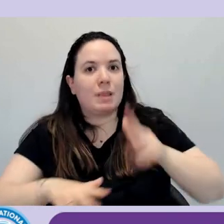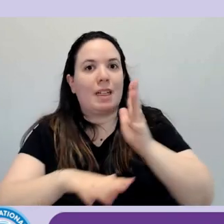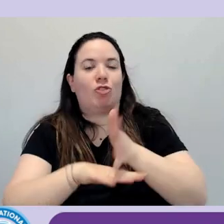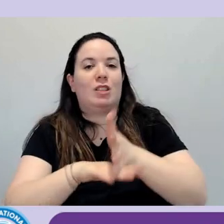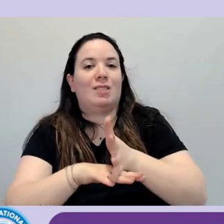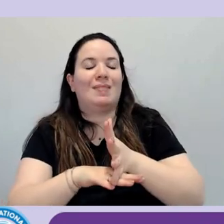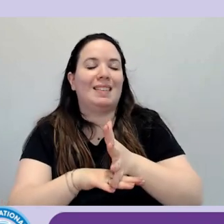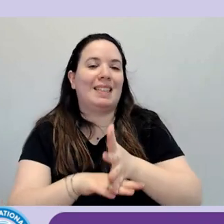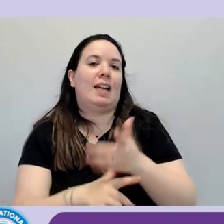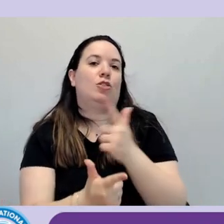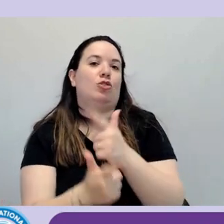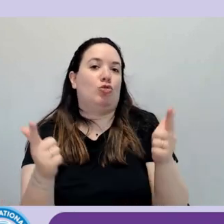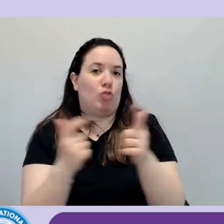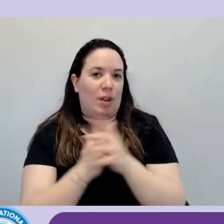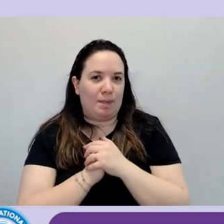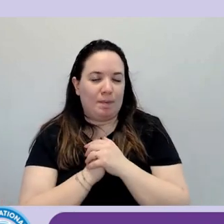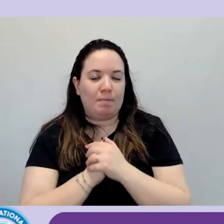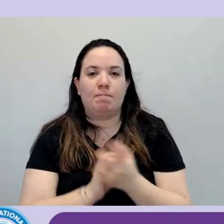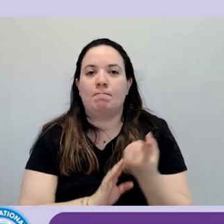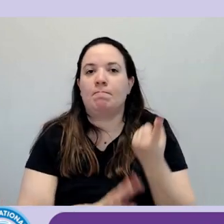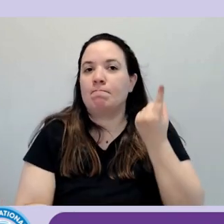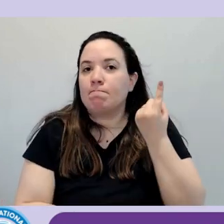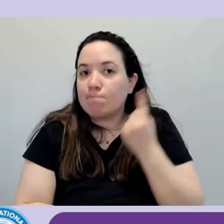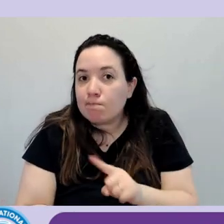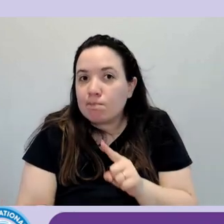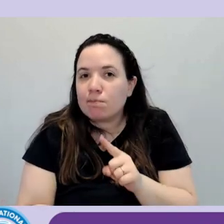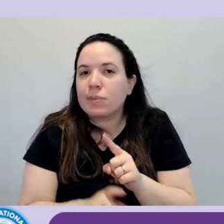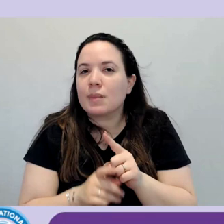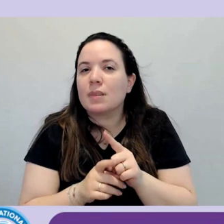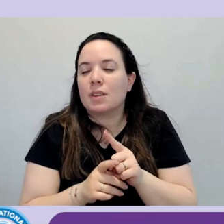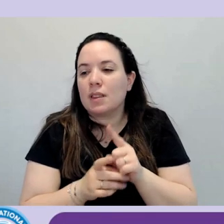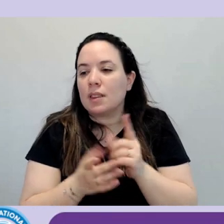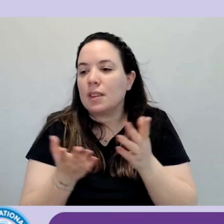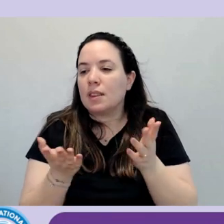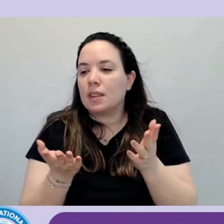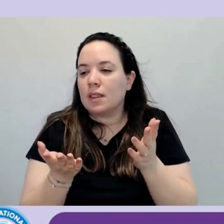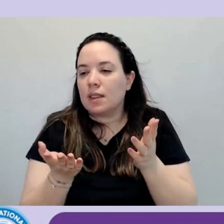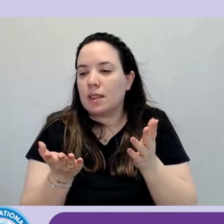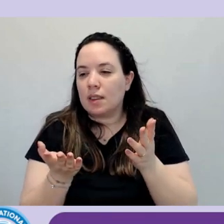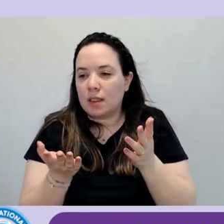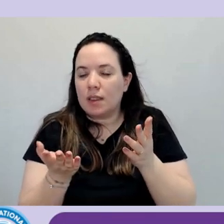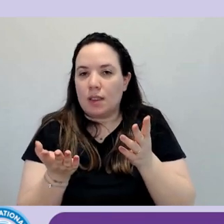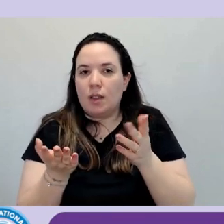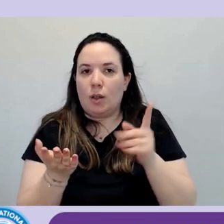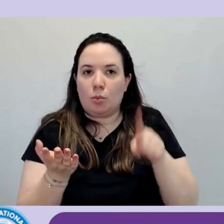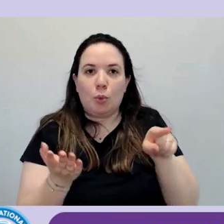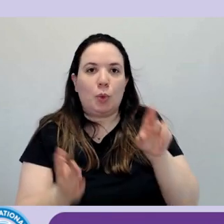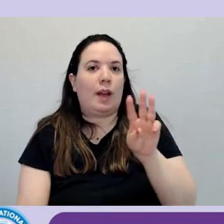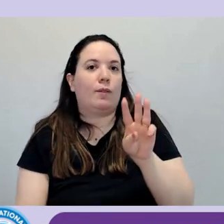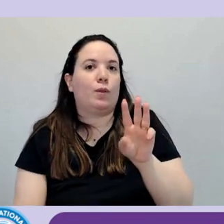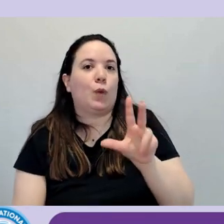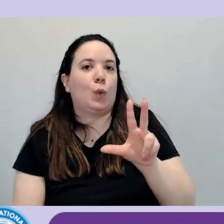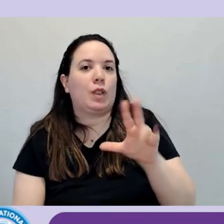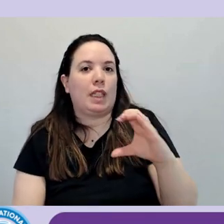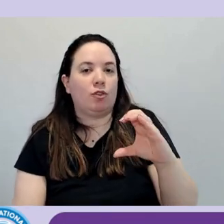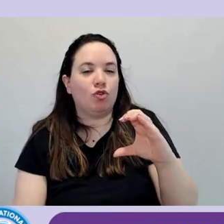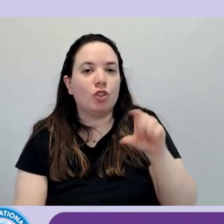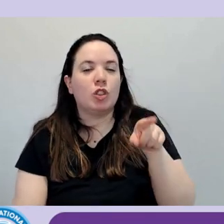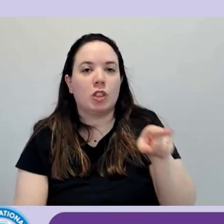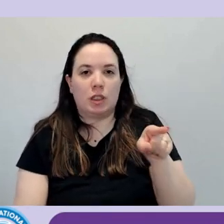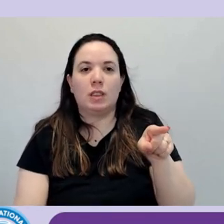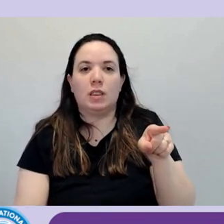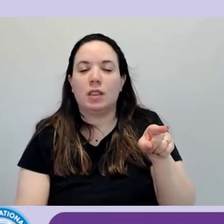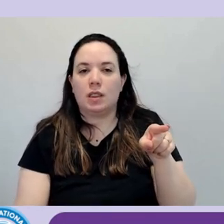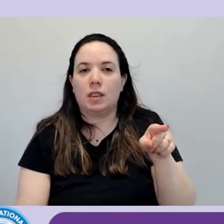e tant'è che anche da parte del v3c che in qualche modo ha